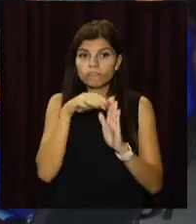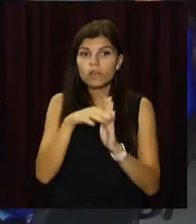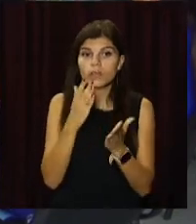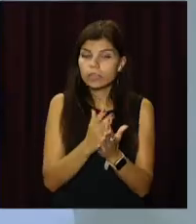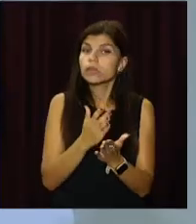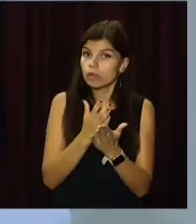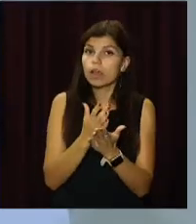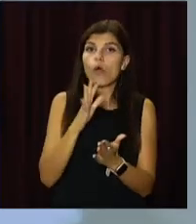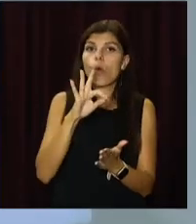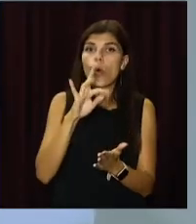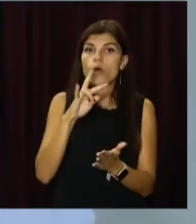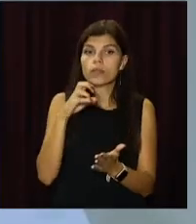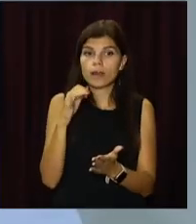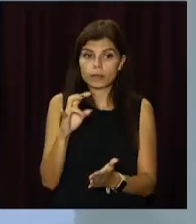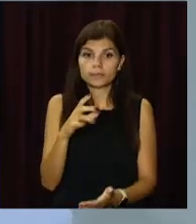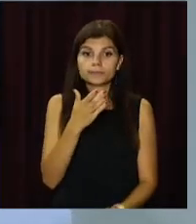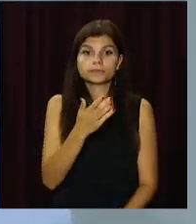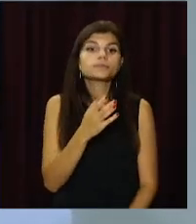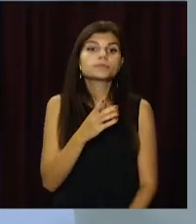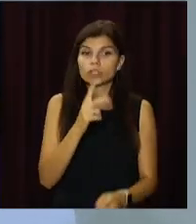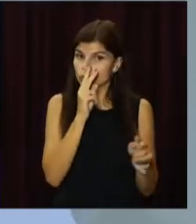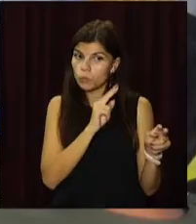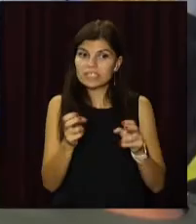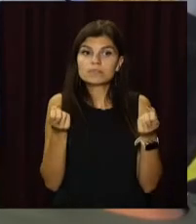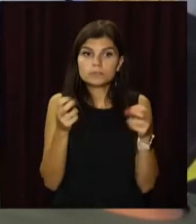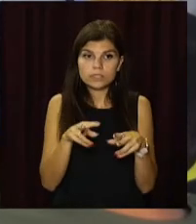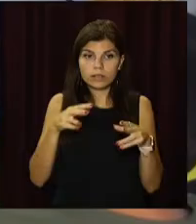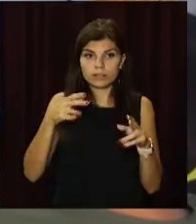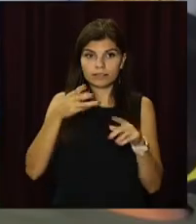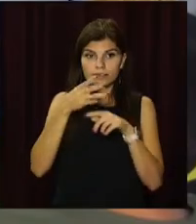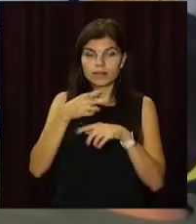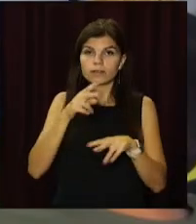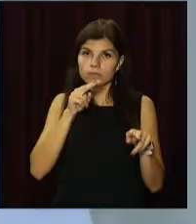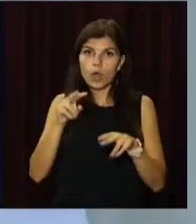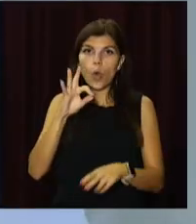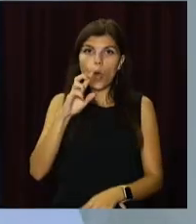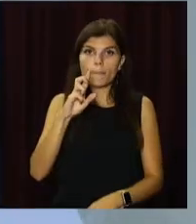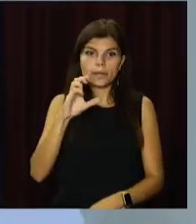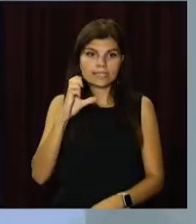форматі онлайн. Одна з них – Людівіна Стієн, спостерігачка спеціальної моніторингової місії ОБСЄ.